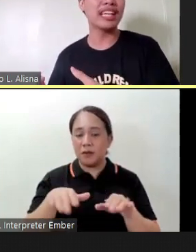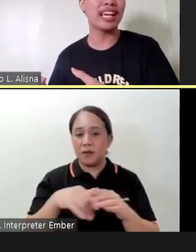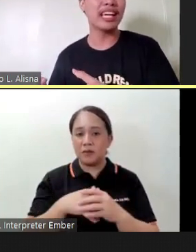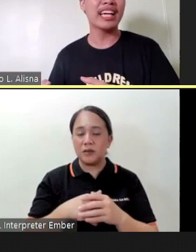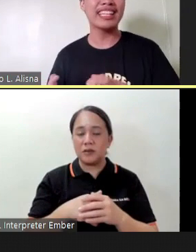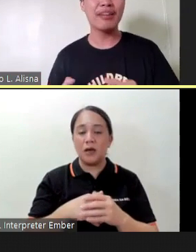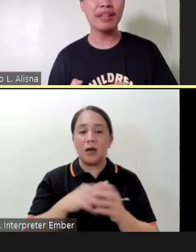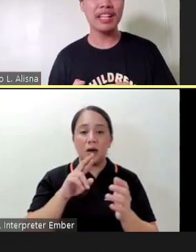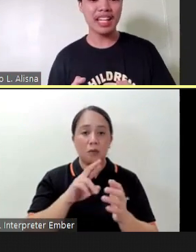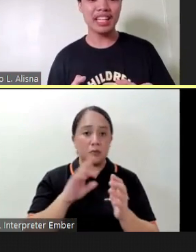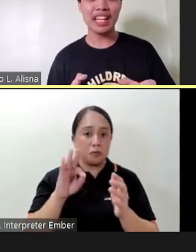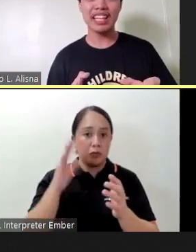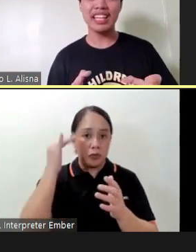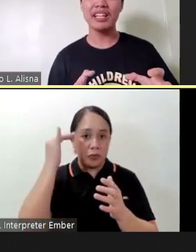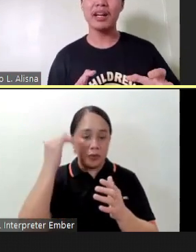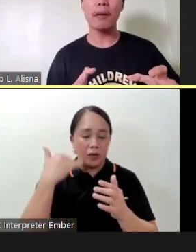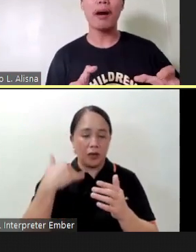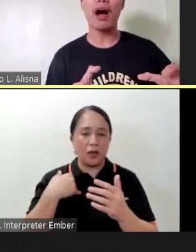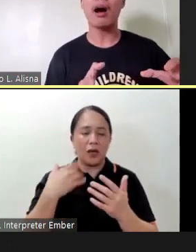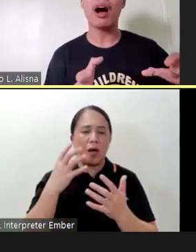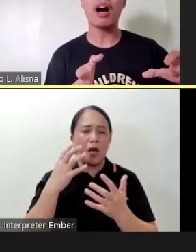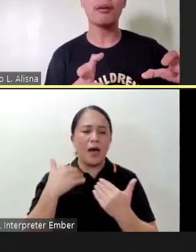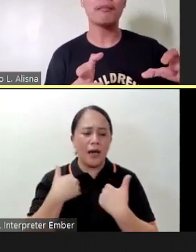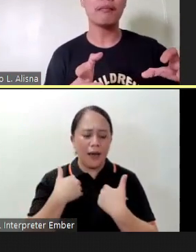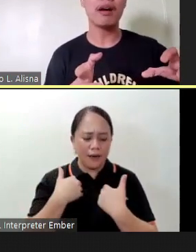flow kasi sinabi din kanina nagiging